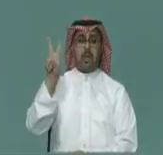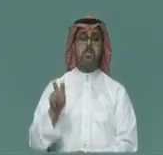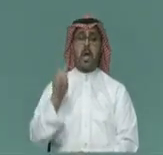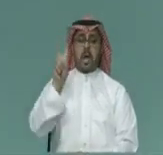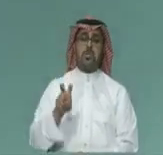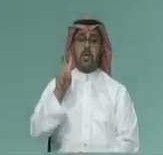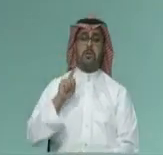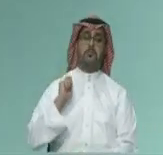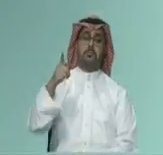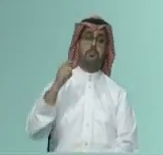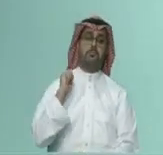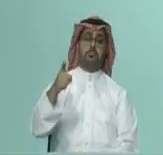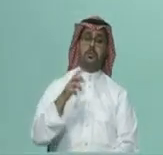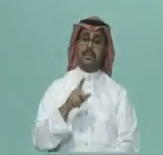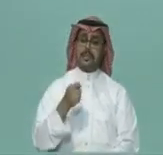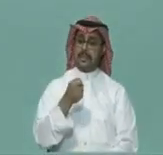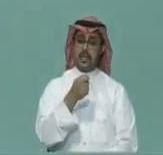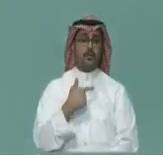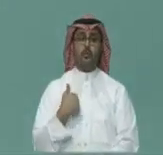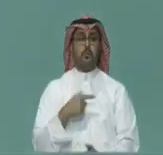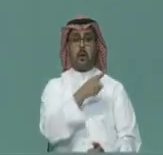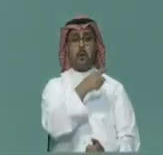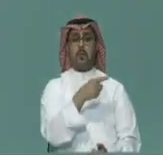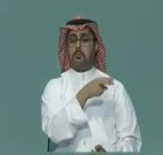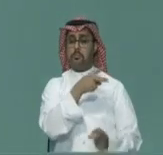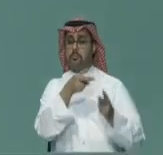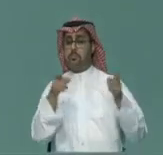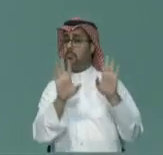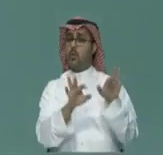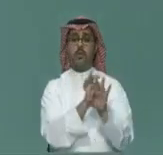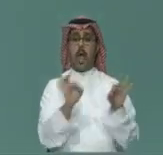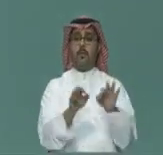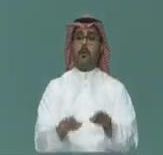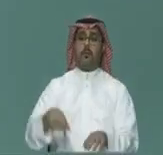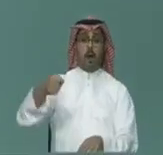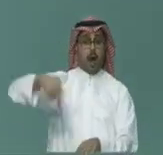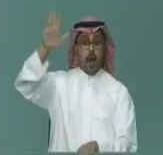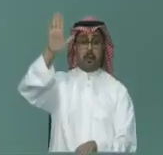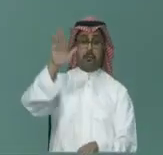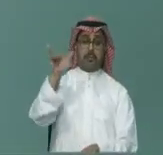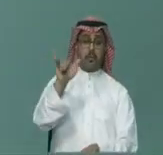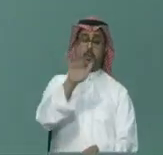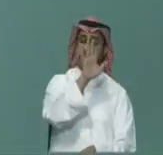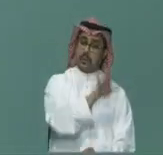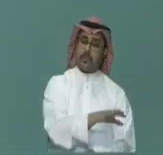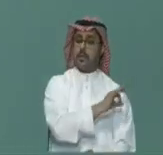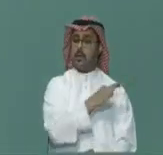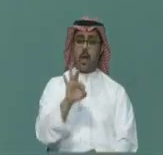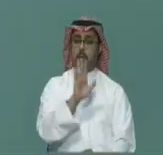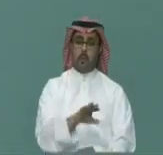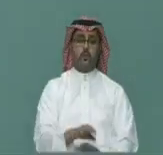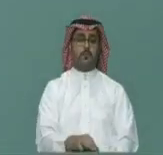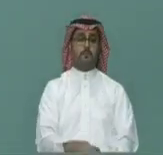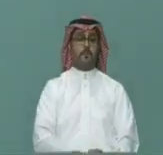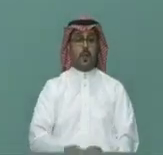فئات المجتمع بالسعر والجودة المناسبة. نعم. ما تحقق أستاذ عبد الله وأيضا السادة المشاهدين